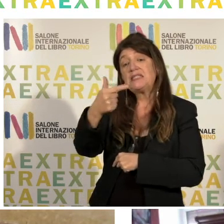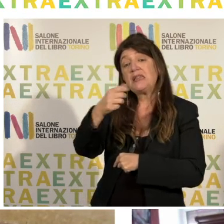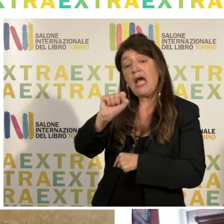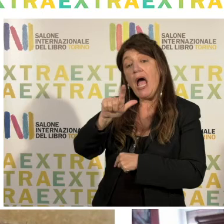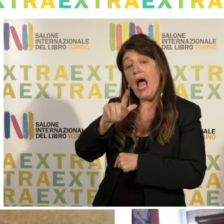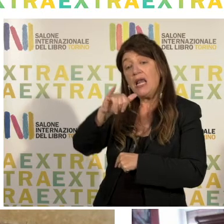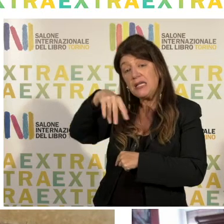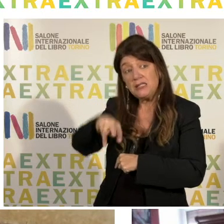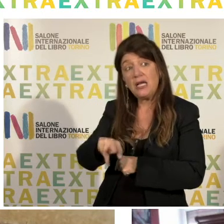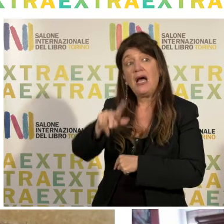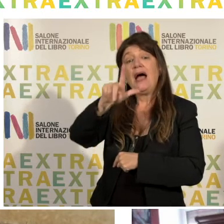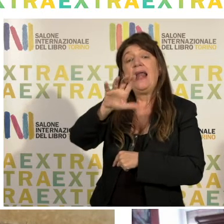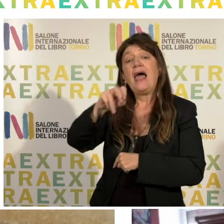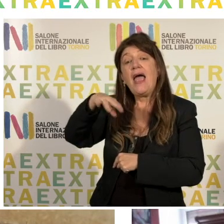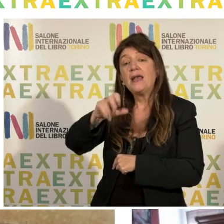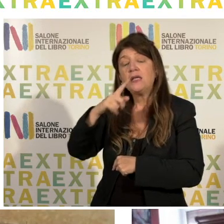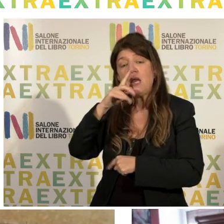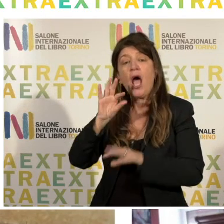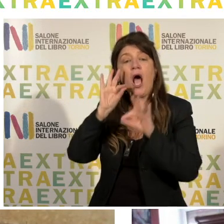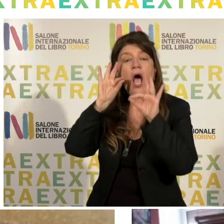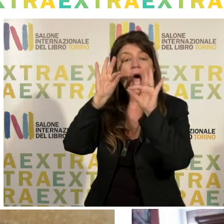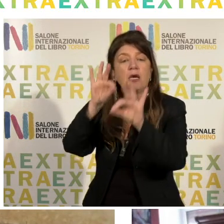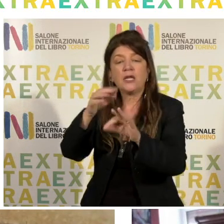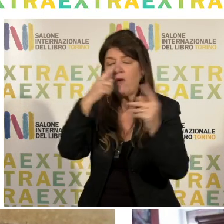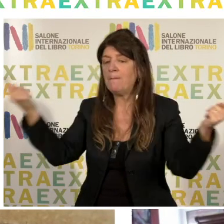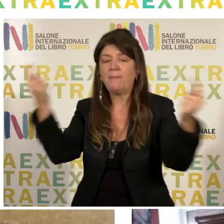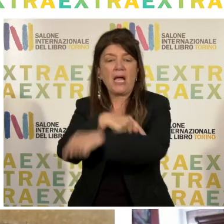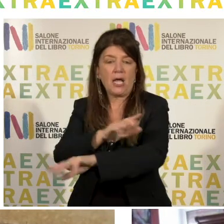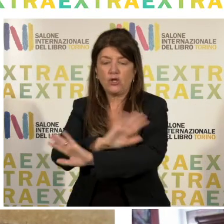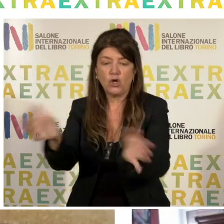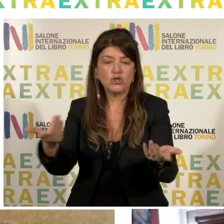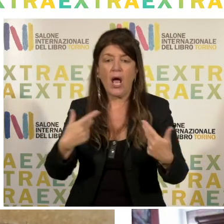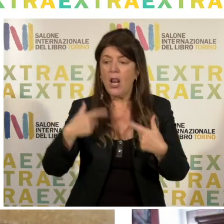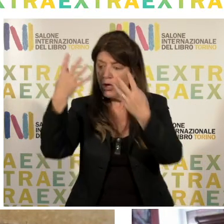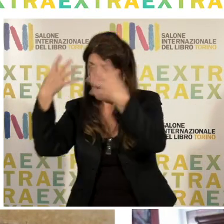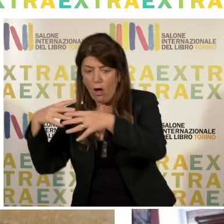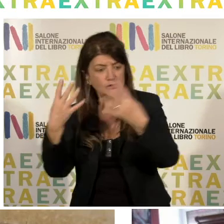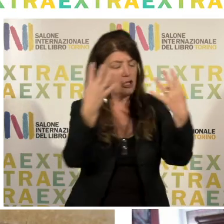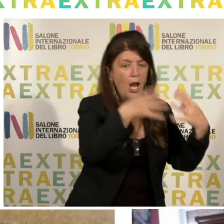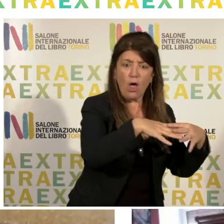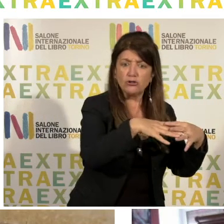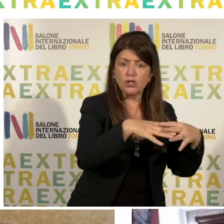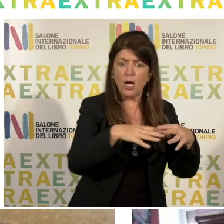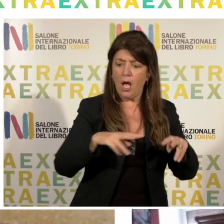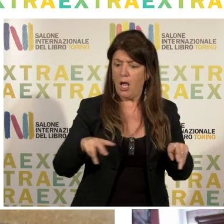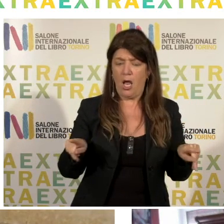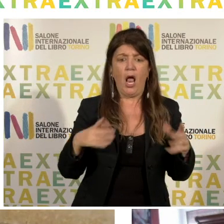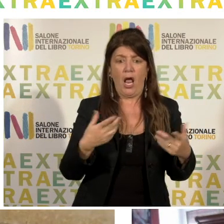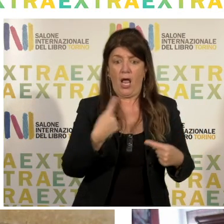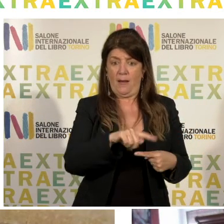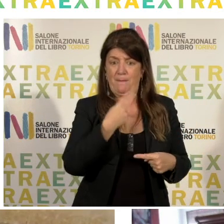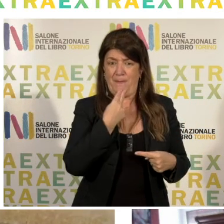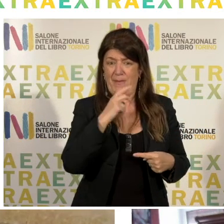arriverà al parossismo. Per cui a me sembra che in qualche modo Camus ponga